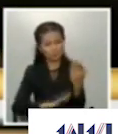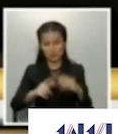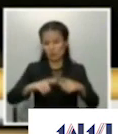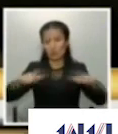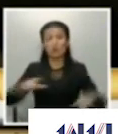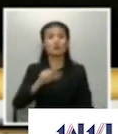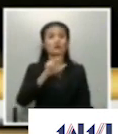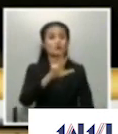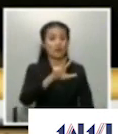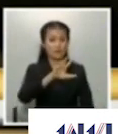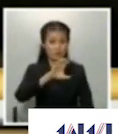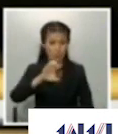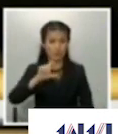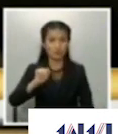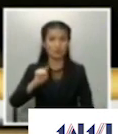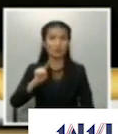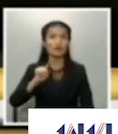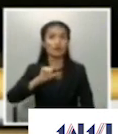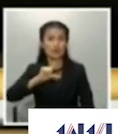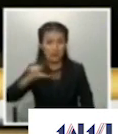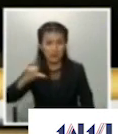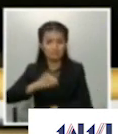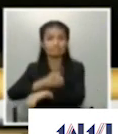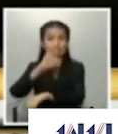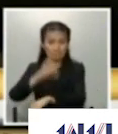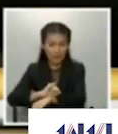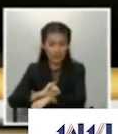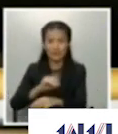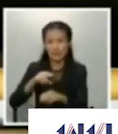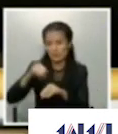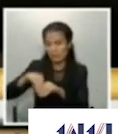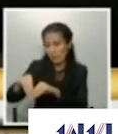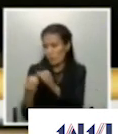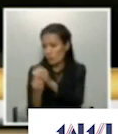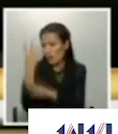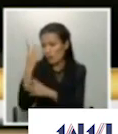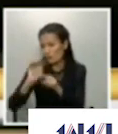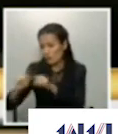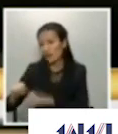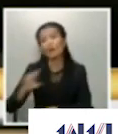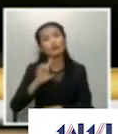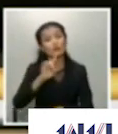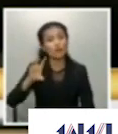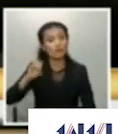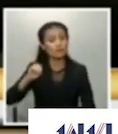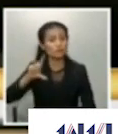321ล้านไร่ทำเกษตรกรประมาณ150ล้าน